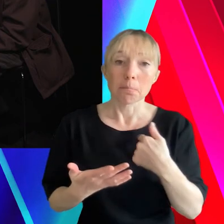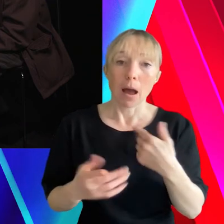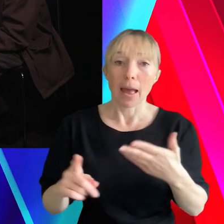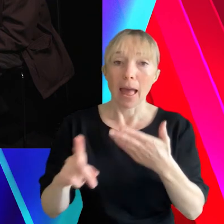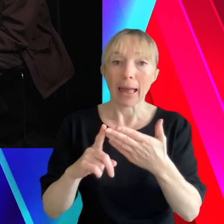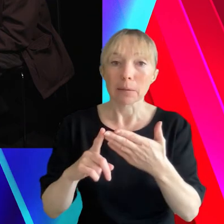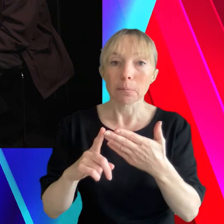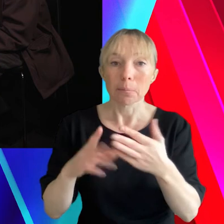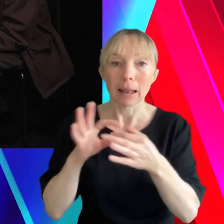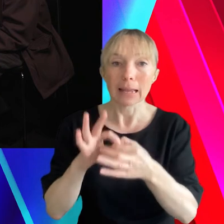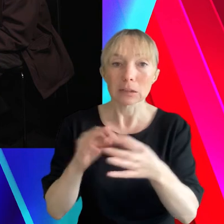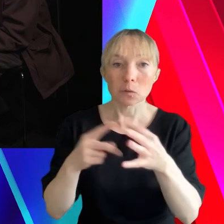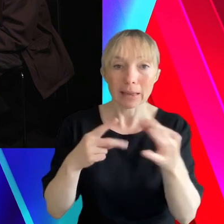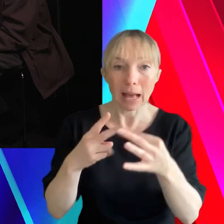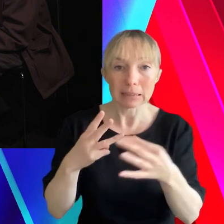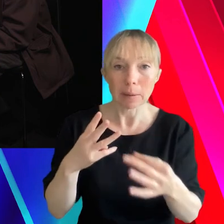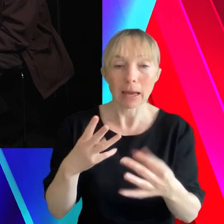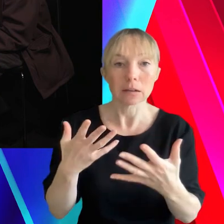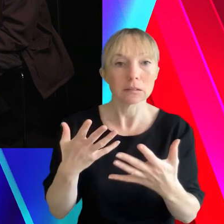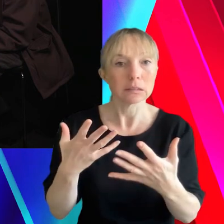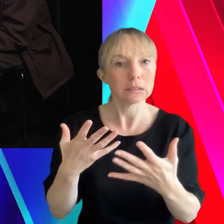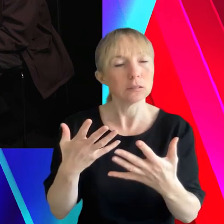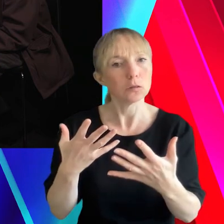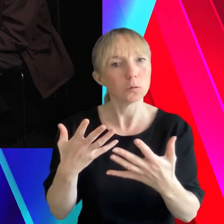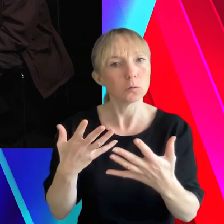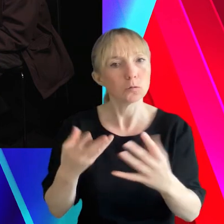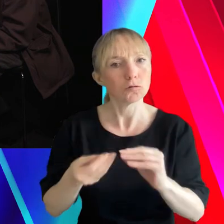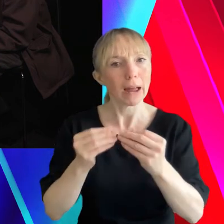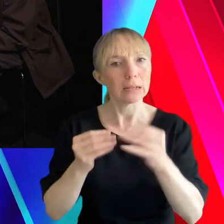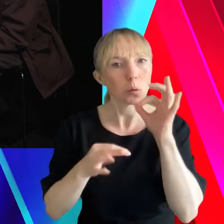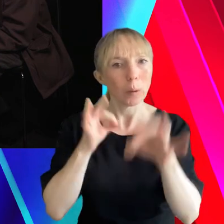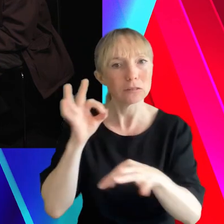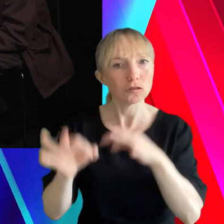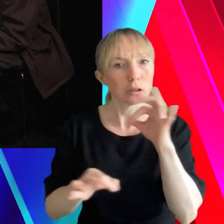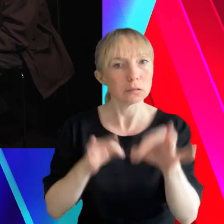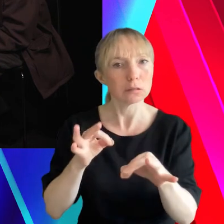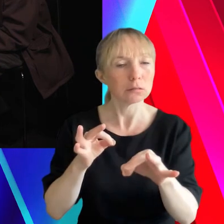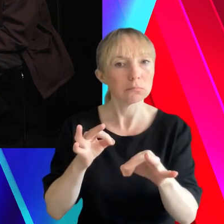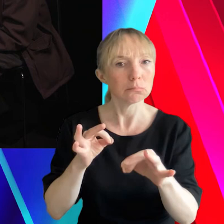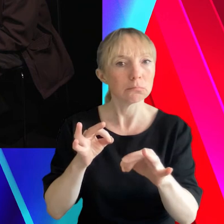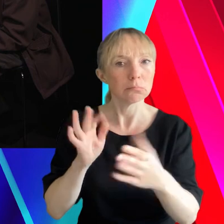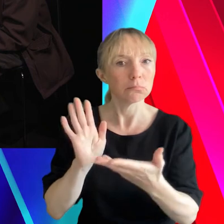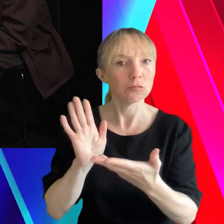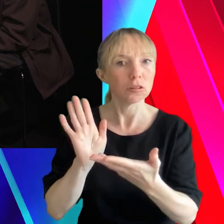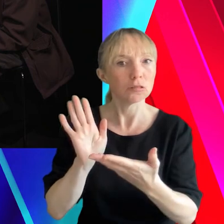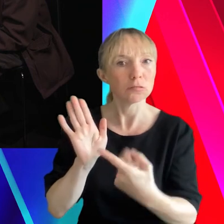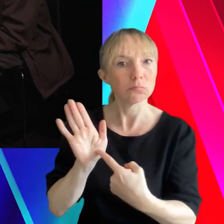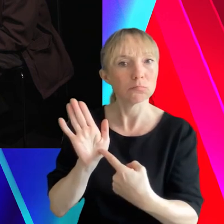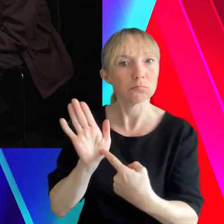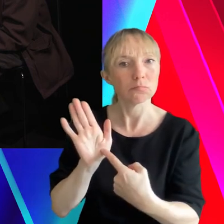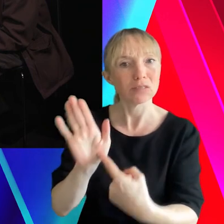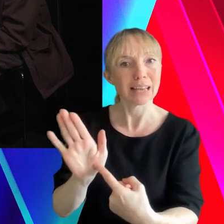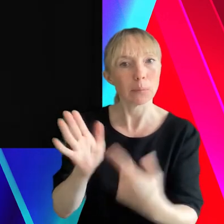aspects is just to come up with these questions, the questions that are mine, and just present them to the audience through